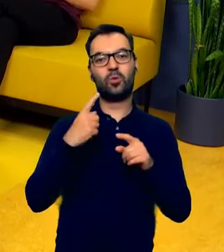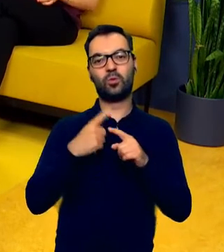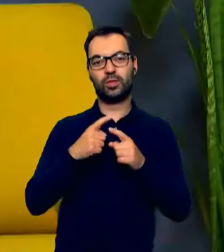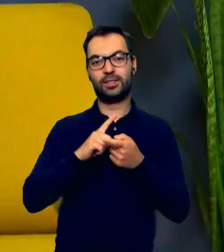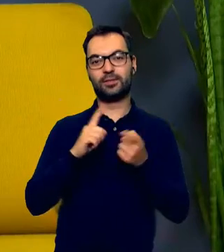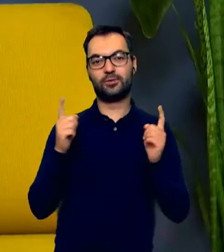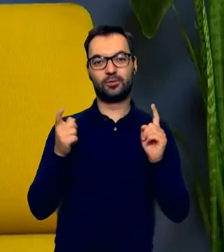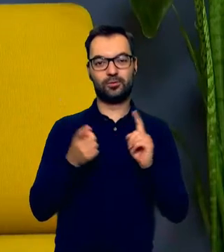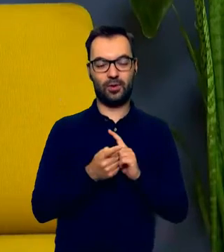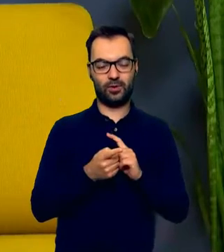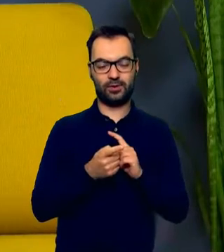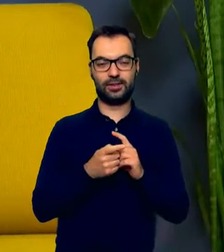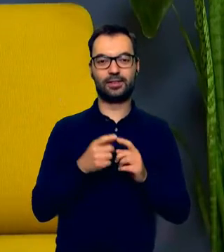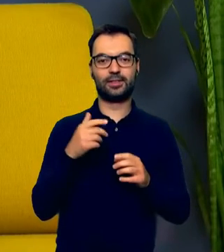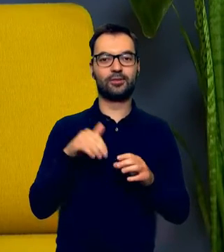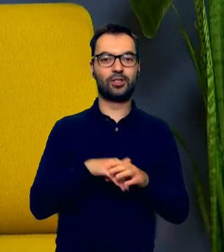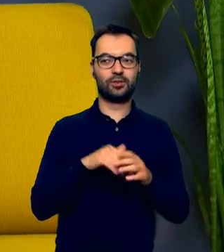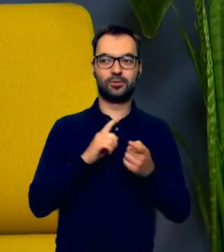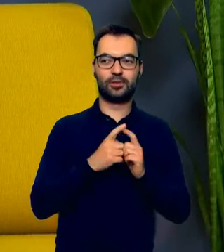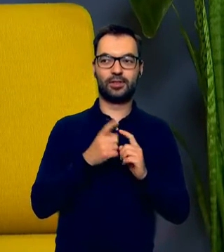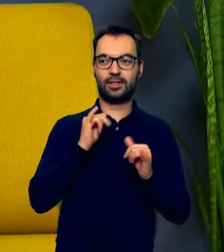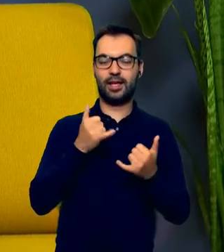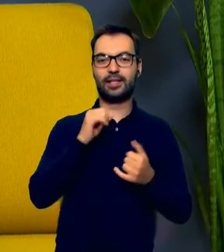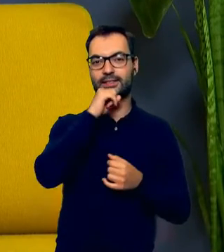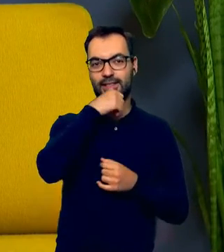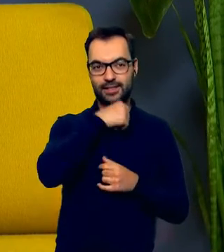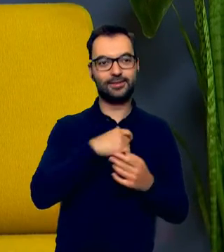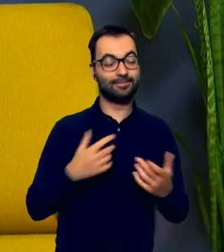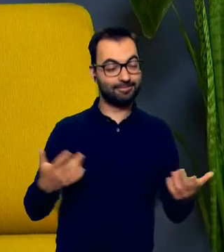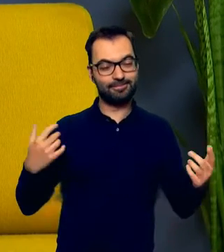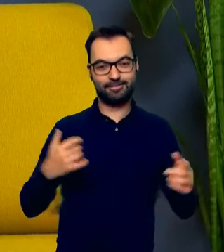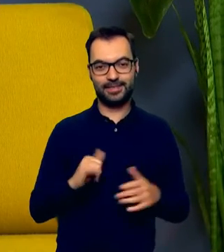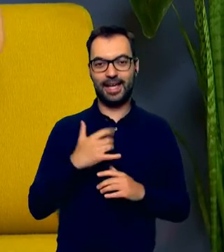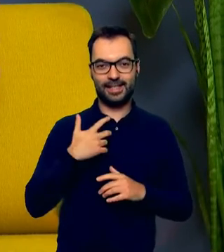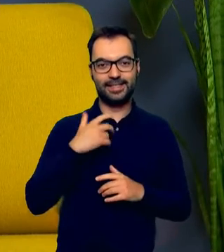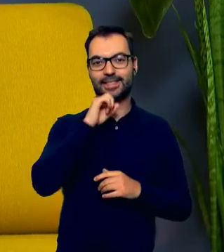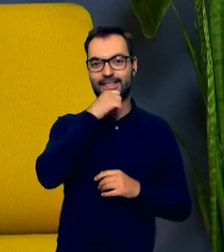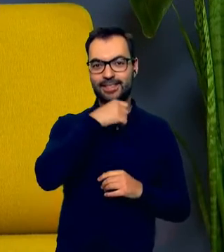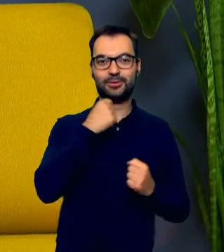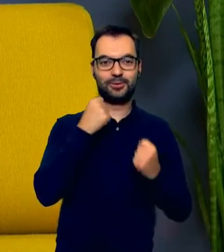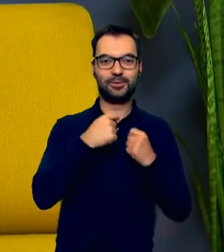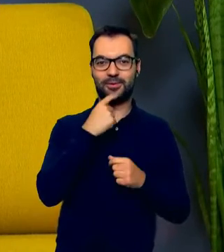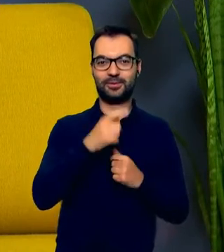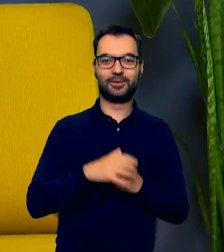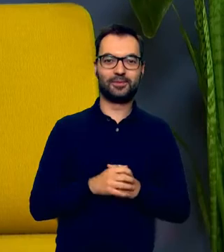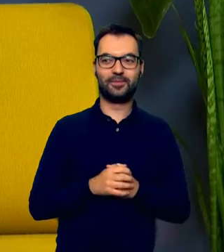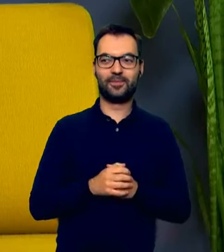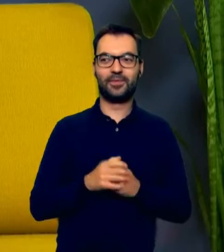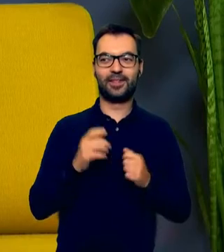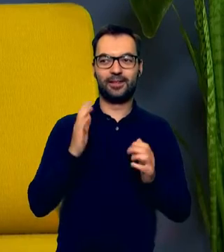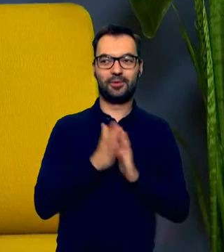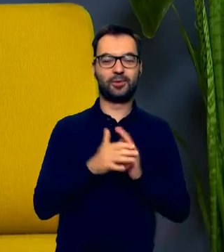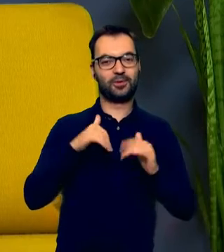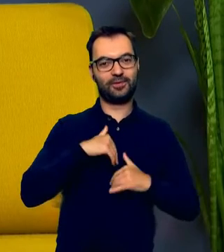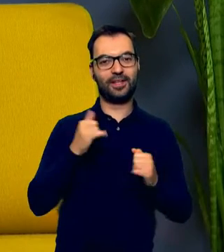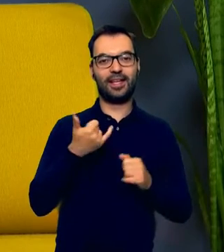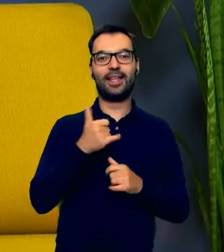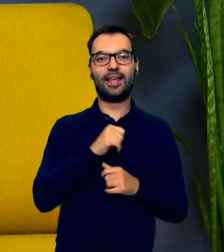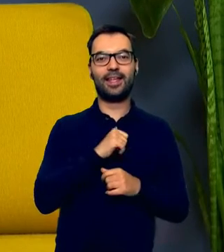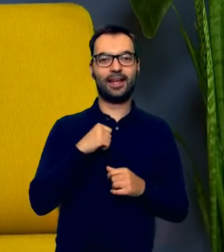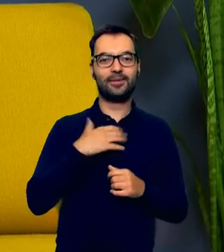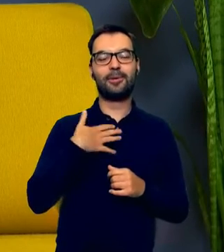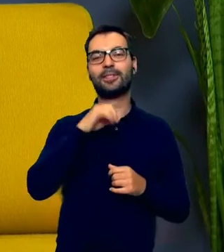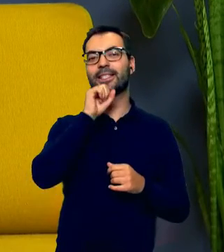spotkań. Jak się starzec... No właśnie, to jest to. To powoduje, że trudno jest wypowiedzieć to słowo, ja się go po prostu wewnętrznie boję. Jak